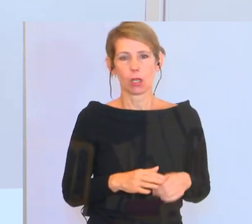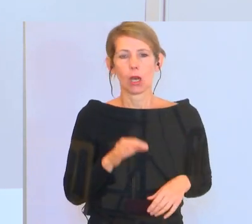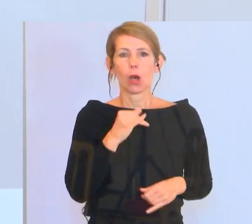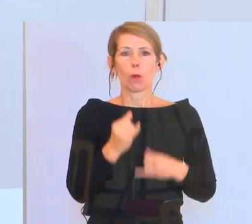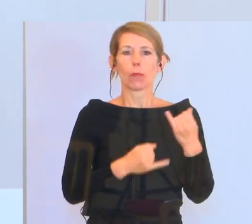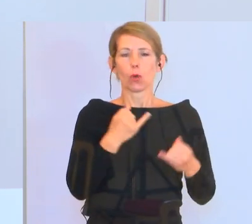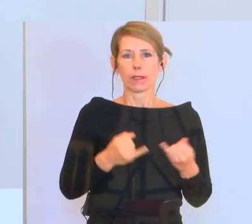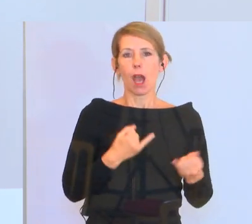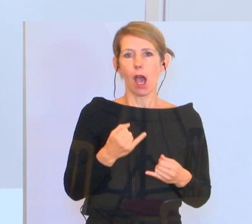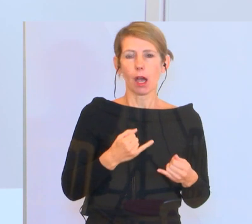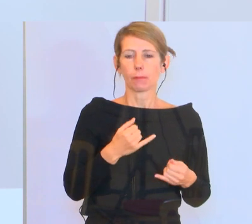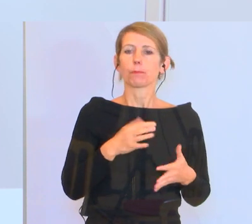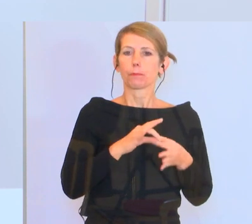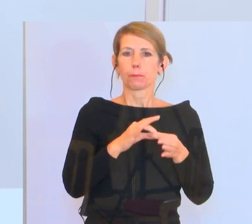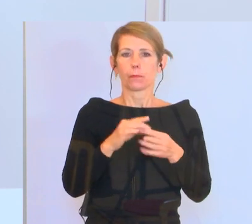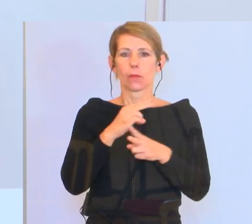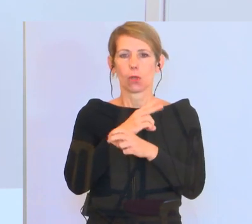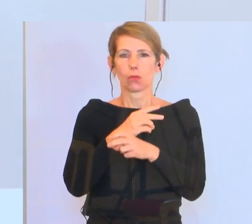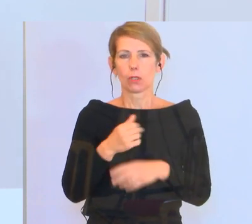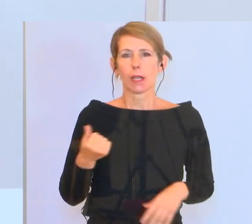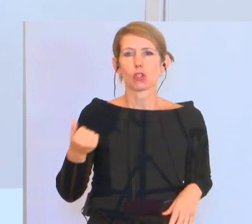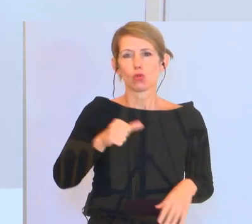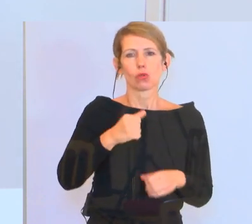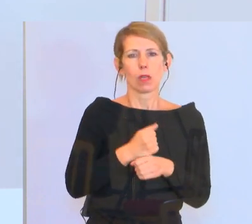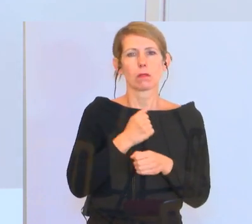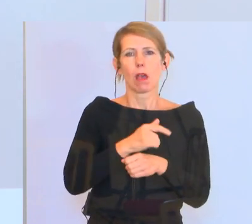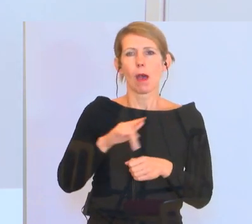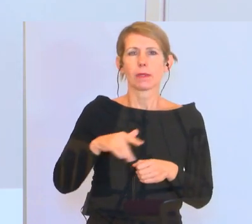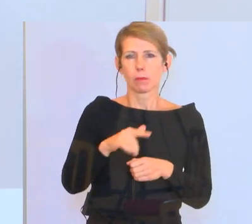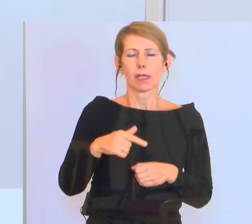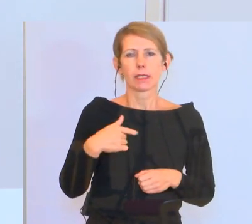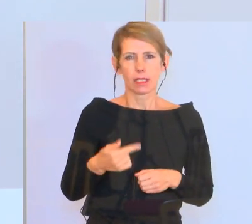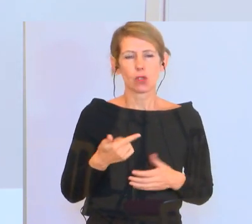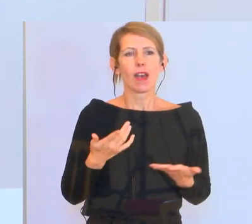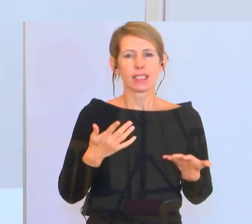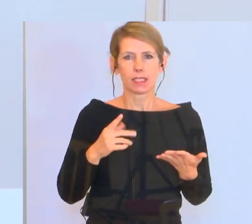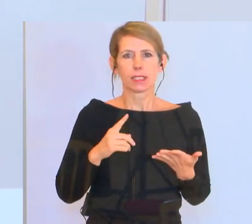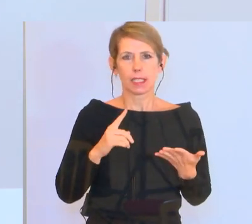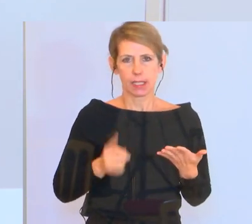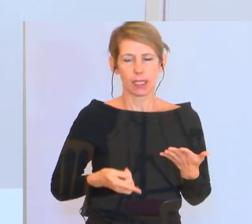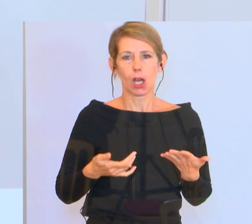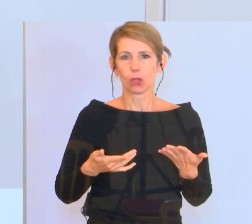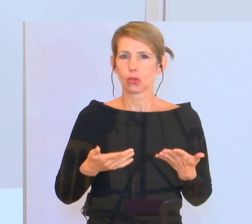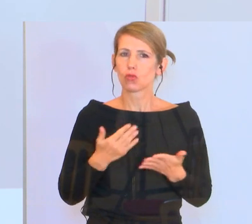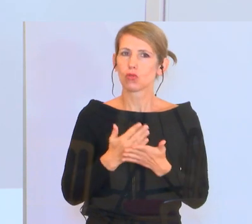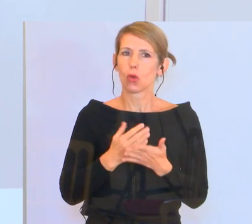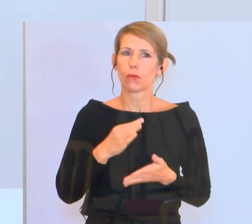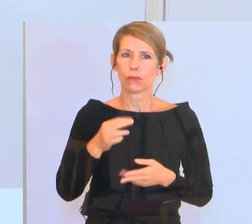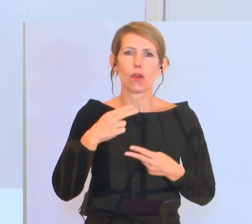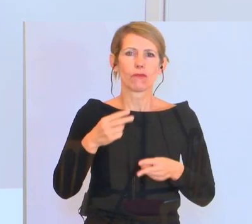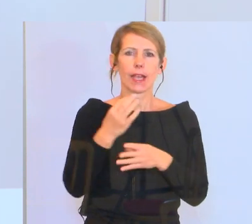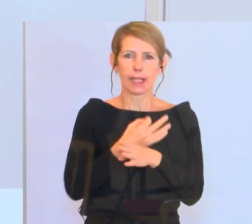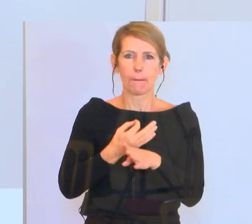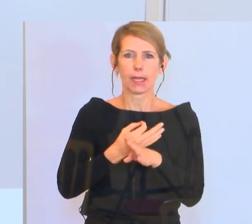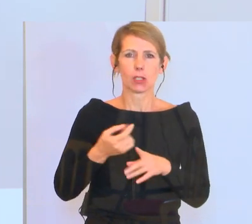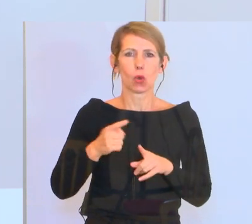in Österreich ca. 20.000 zusätzliche Arbeitsplätze durch das Thema Digitalisierung, durch die Weiterbildung, durch